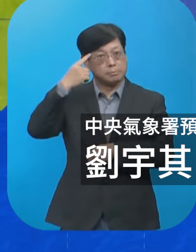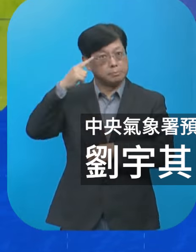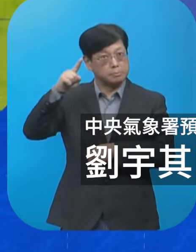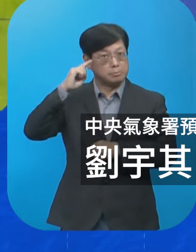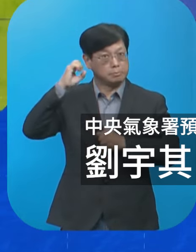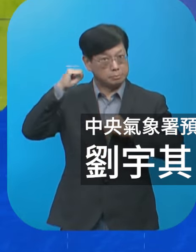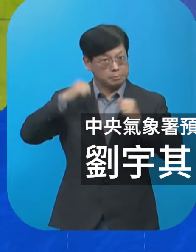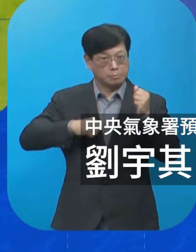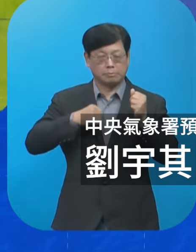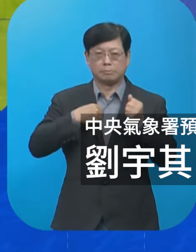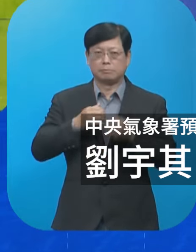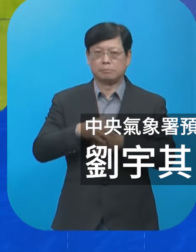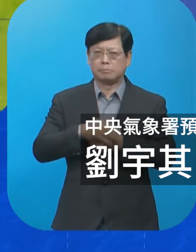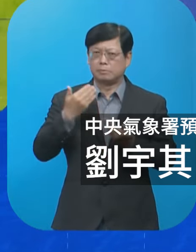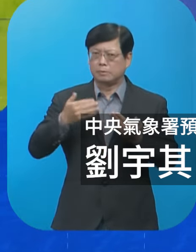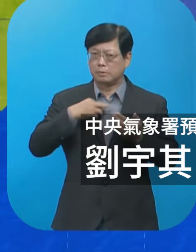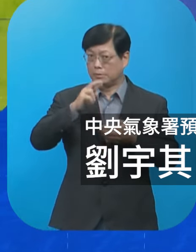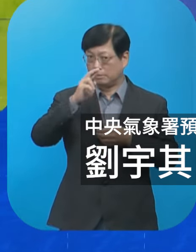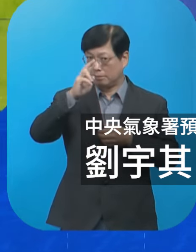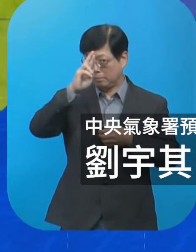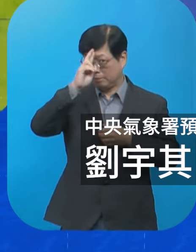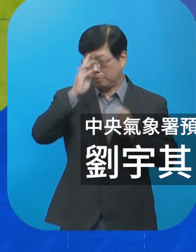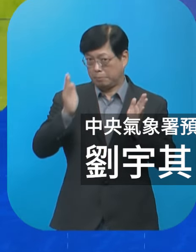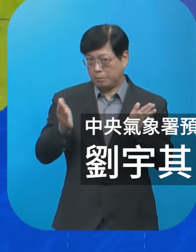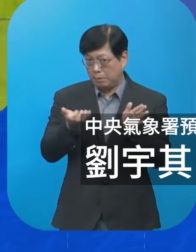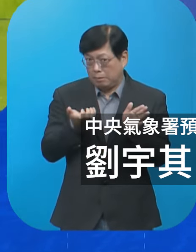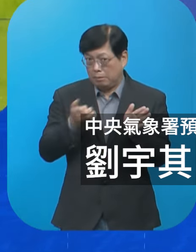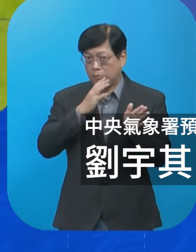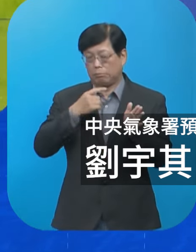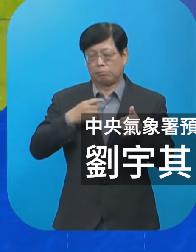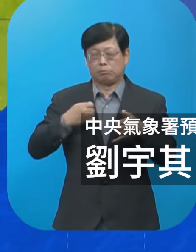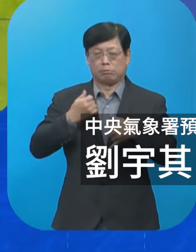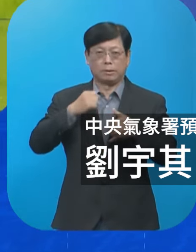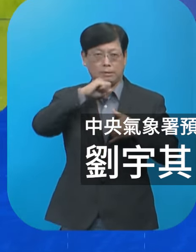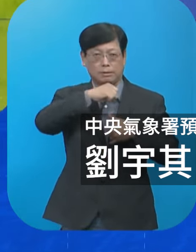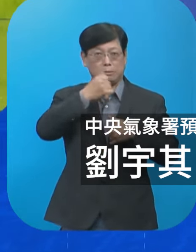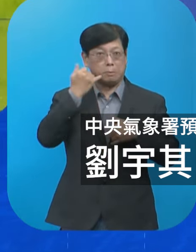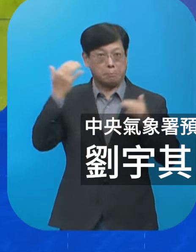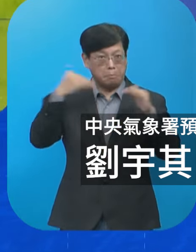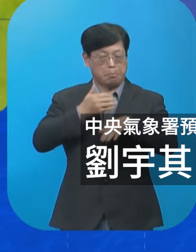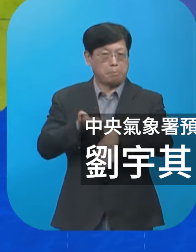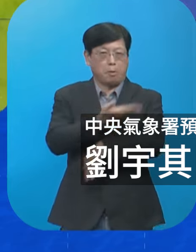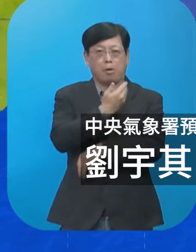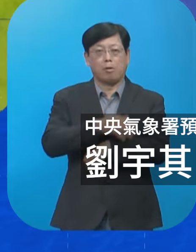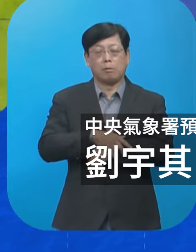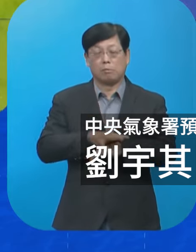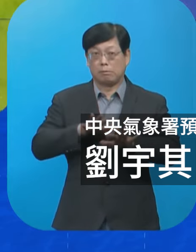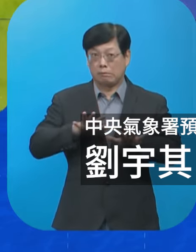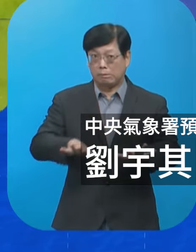清晨的时候，清晨到上午的这一段时间进入台湾海峡北部。因此